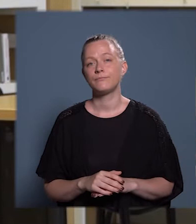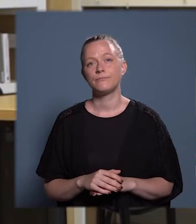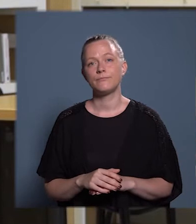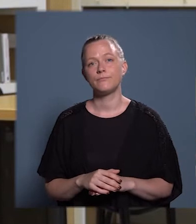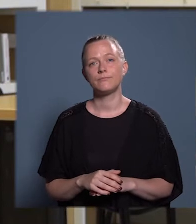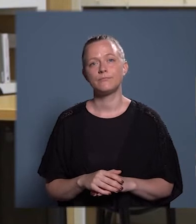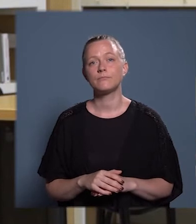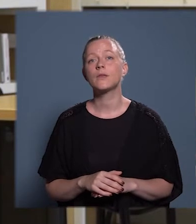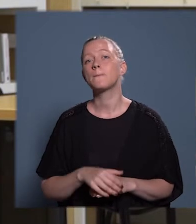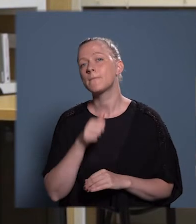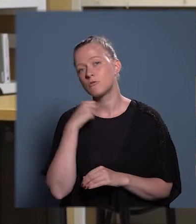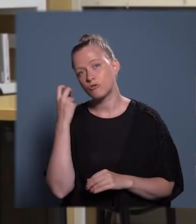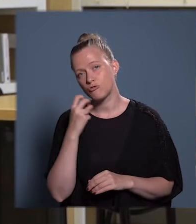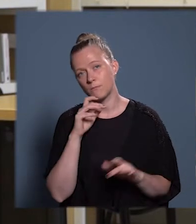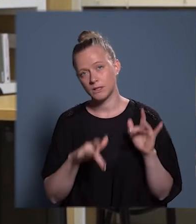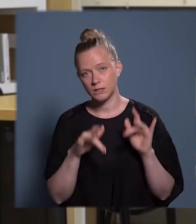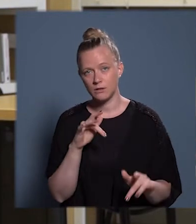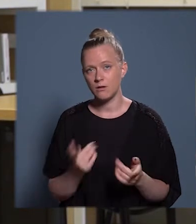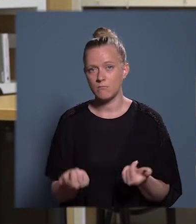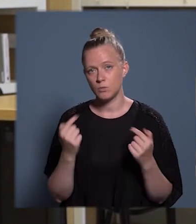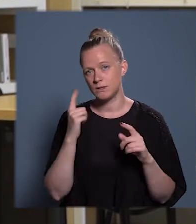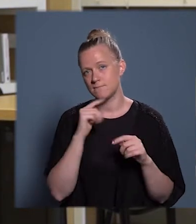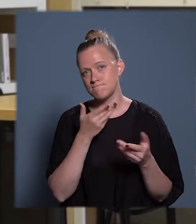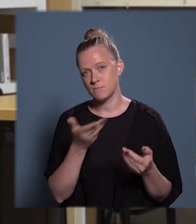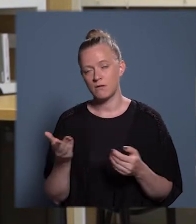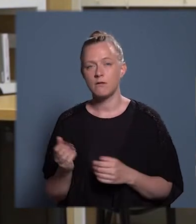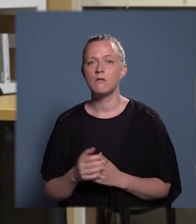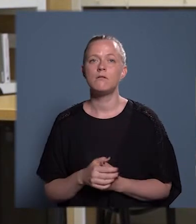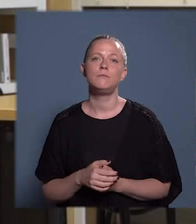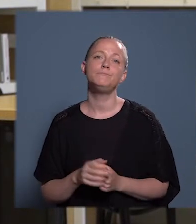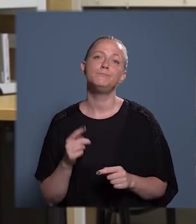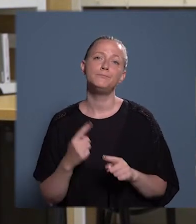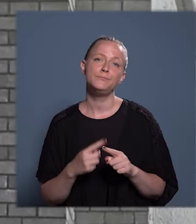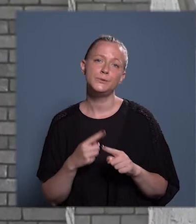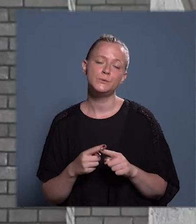Pest Erzsébeti téma, meg